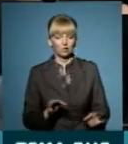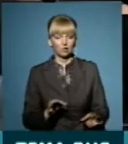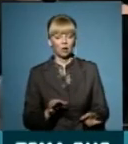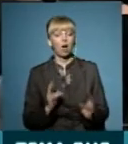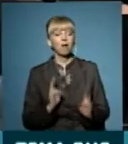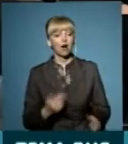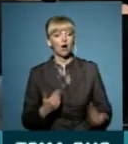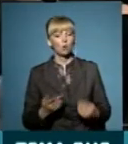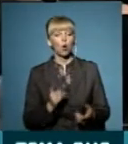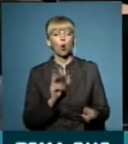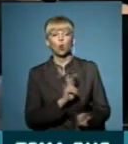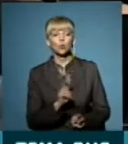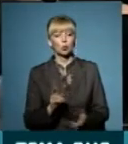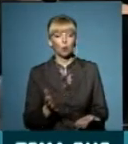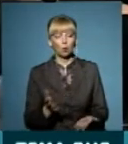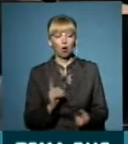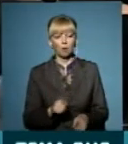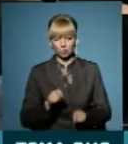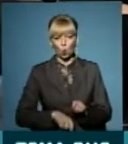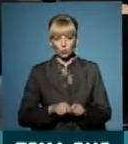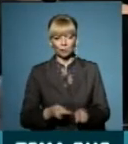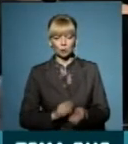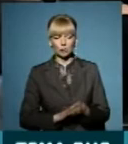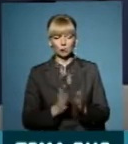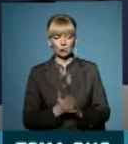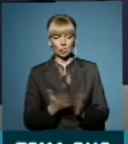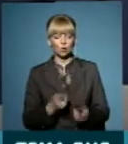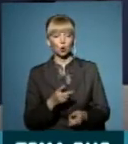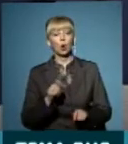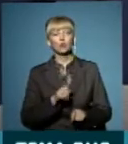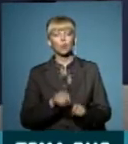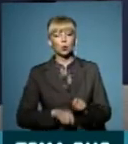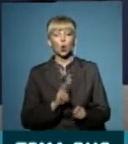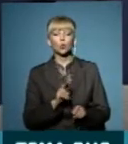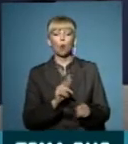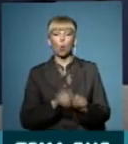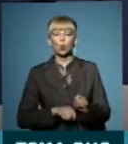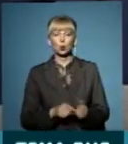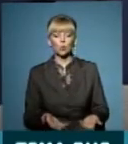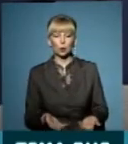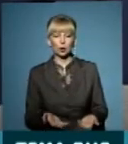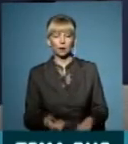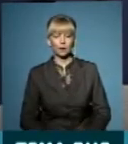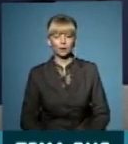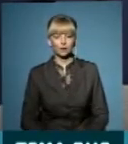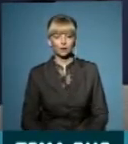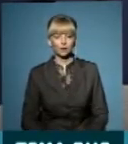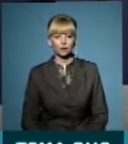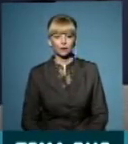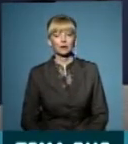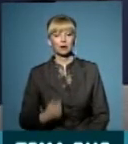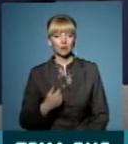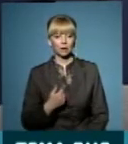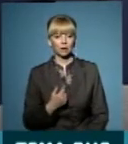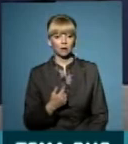це реагувати і хто має якось контролювати цю ситуацію? Якщо ви перевіряєте, хто контролює? Я